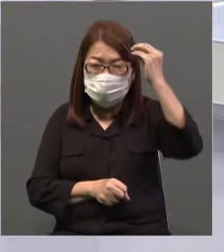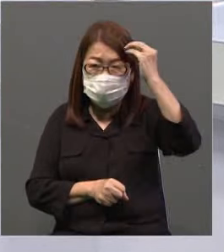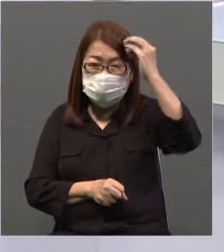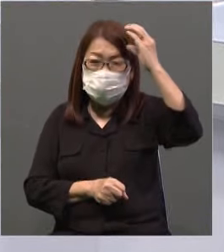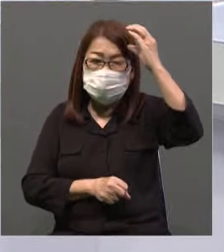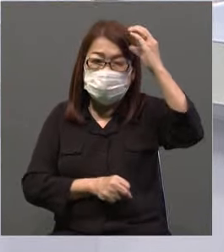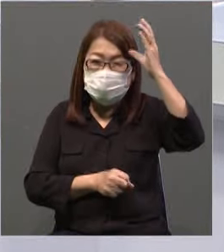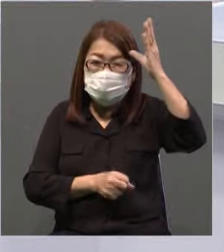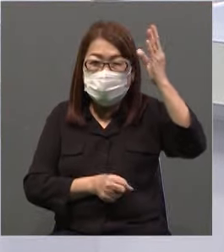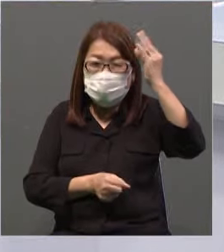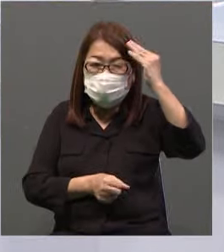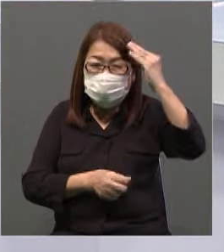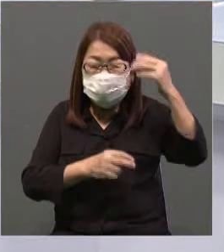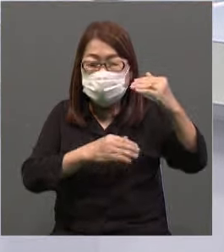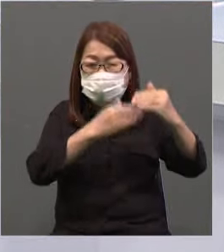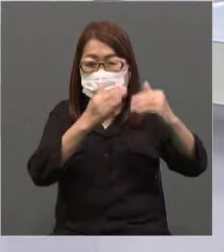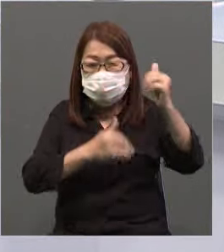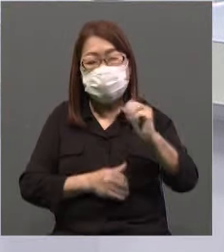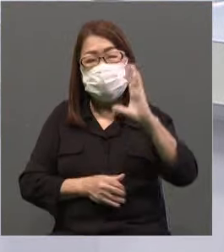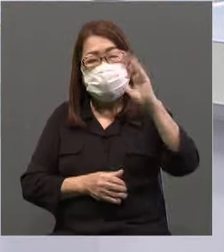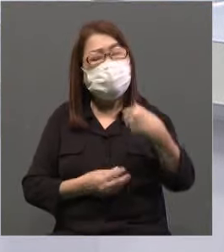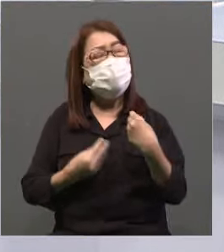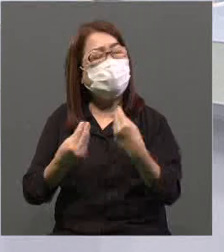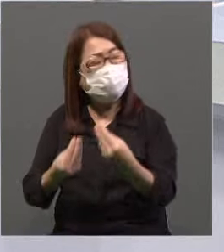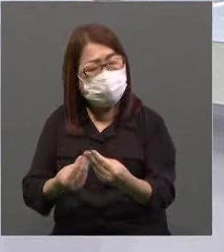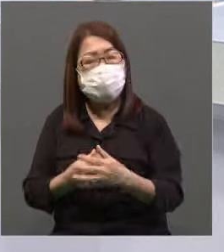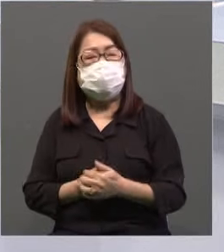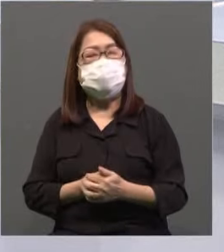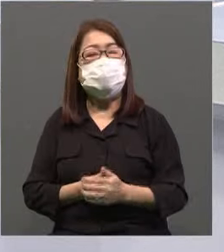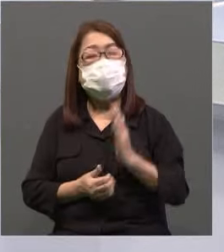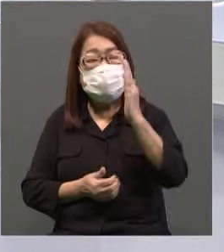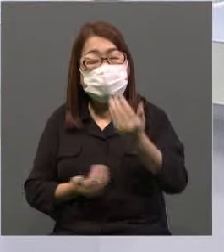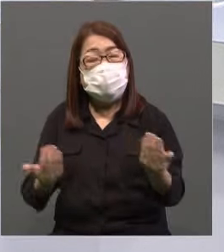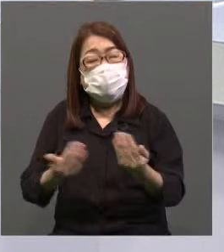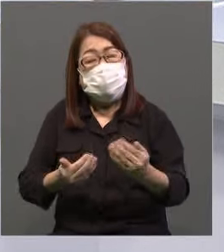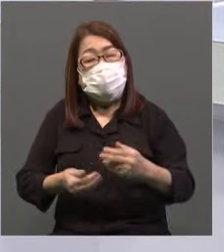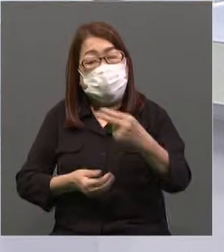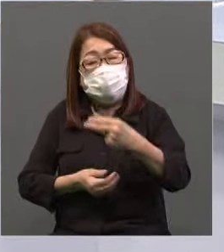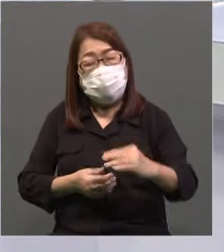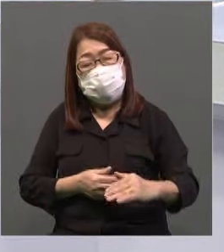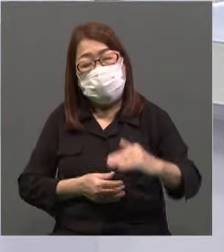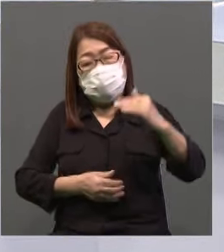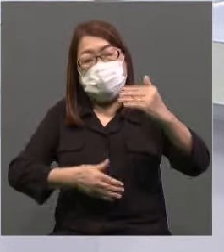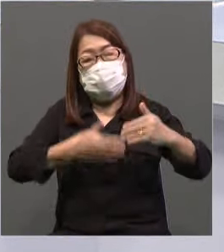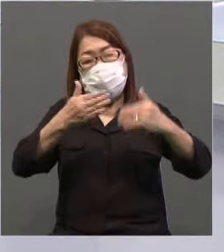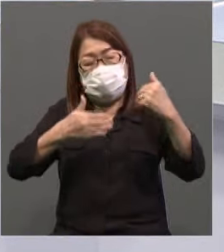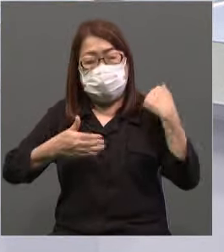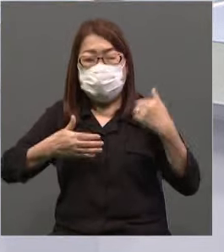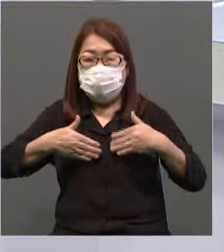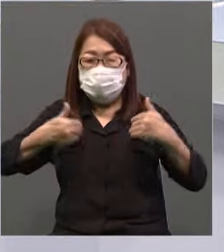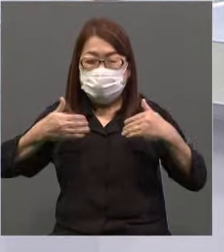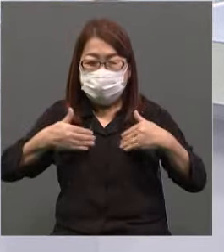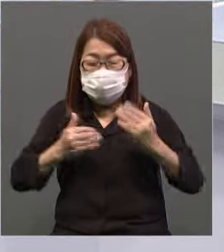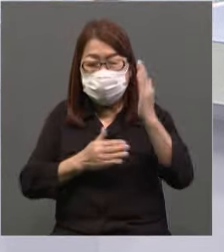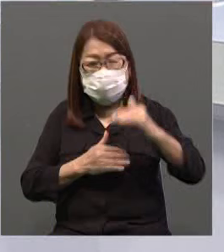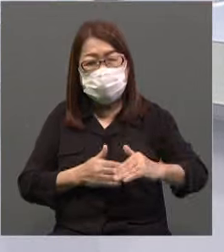ติบโตอย่างดีทางผู้ปกครองจึงเลือกดนตรีเป็นสื่อในการเสริมสร้างพัฒนาการของเด็กๆให้ลูกๆนั้นมีความสุขสนุกสนานและก็เติบโ